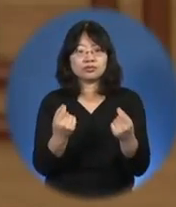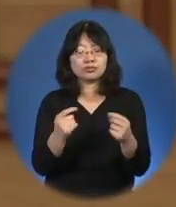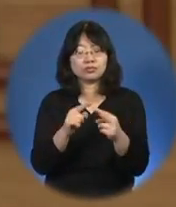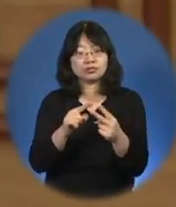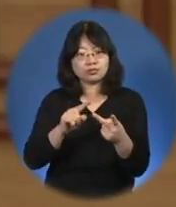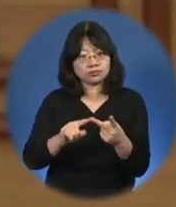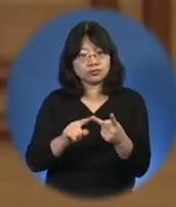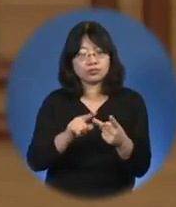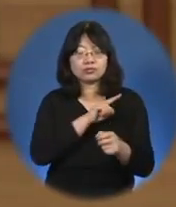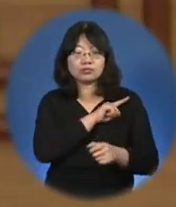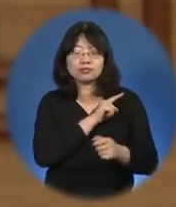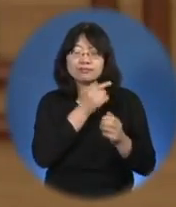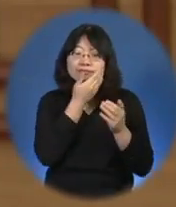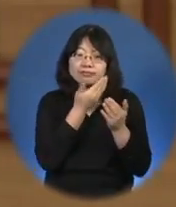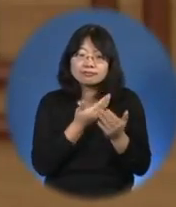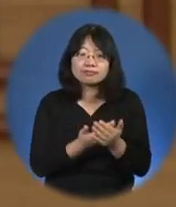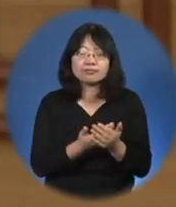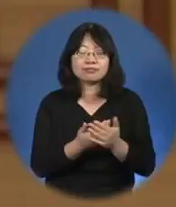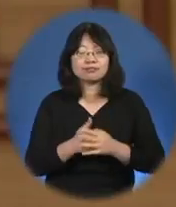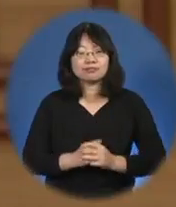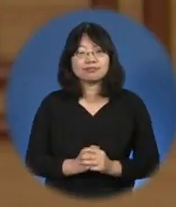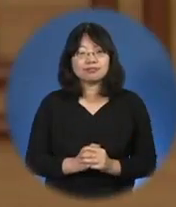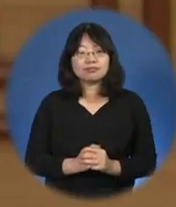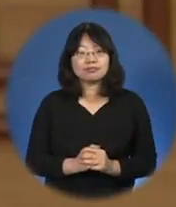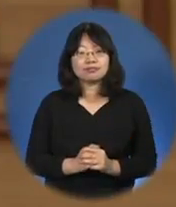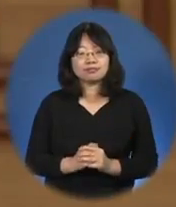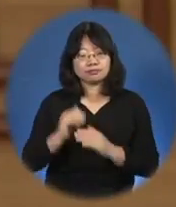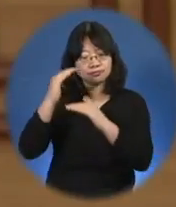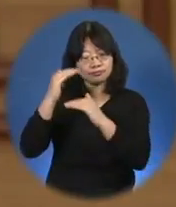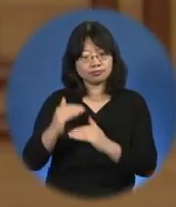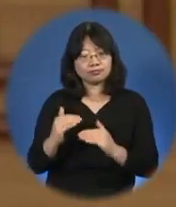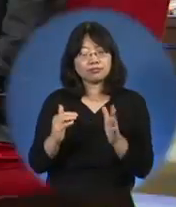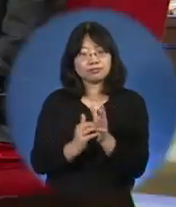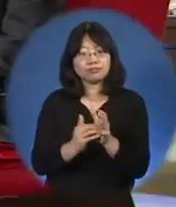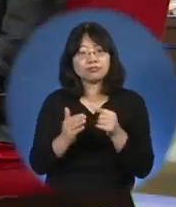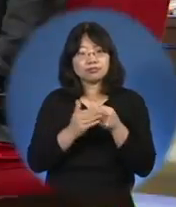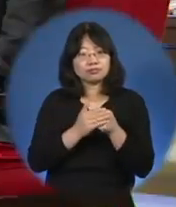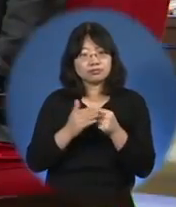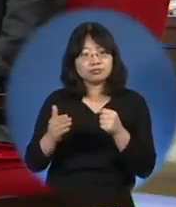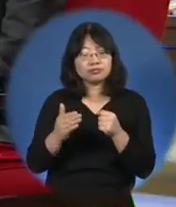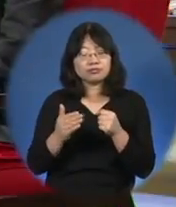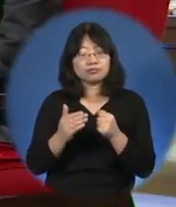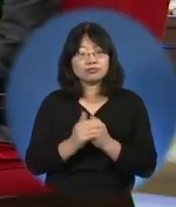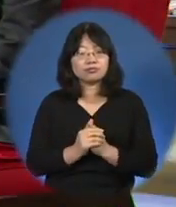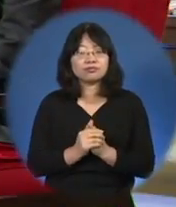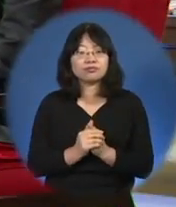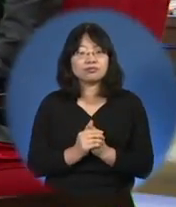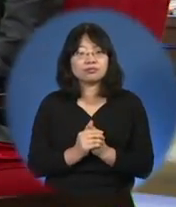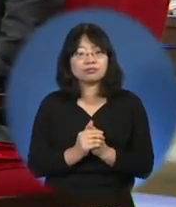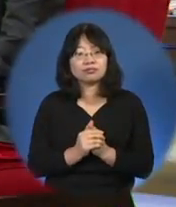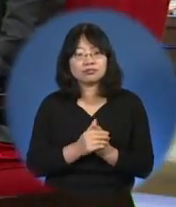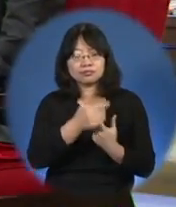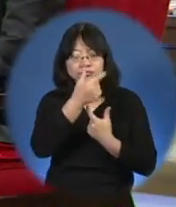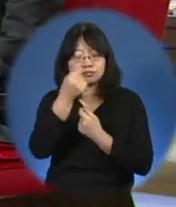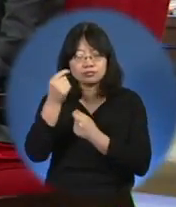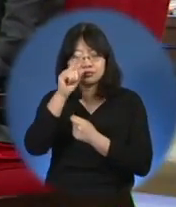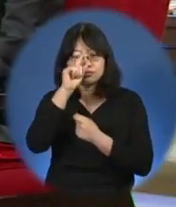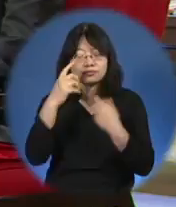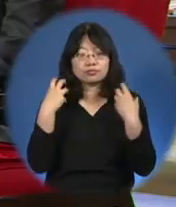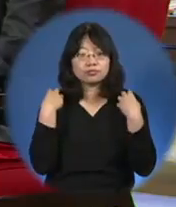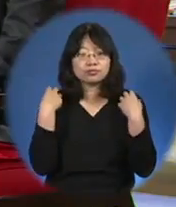두 가지가 가장 중요한 요소일 것 같습니다. 그래서 일정한